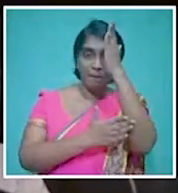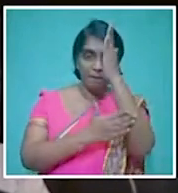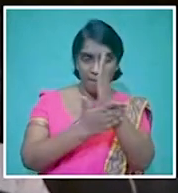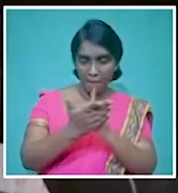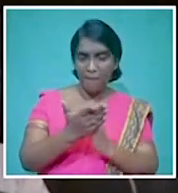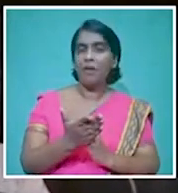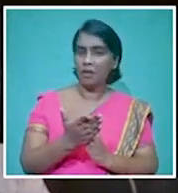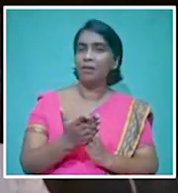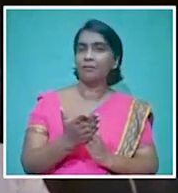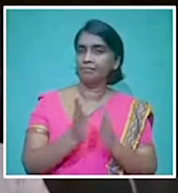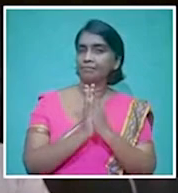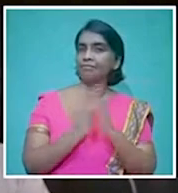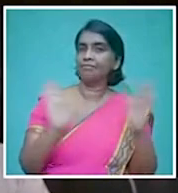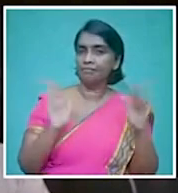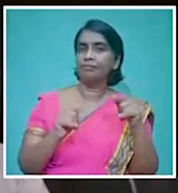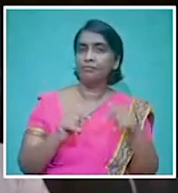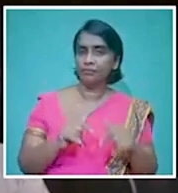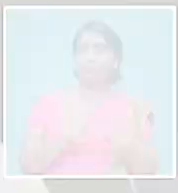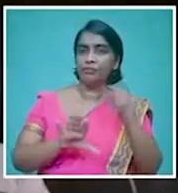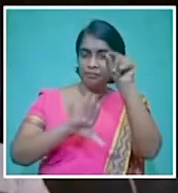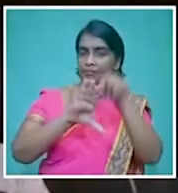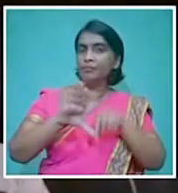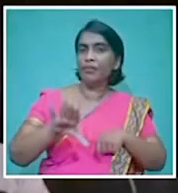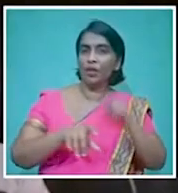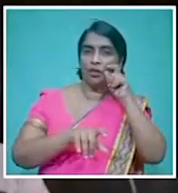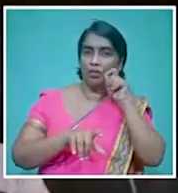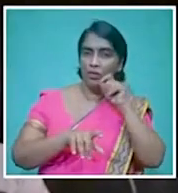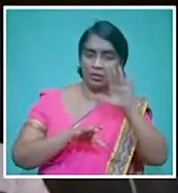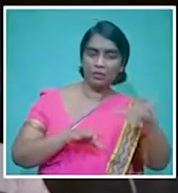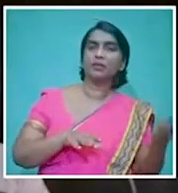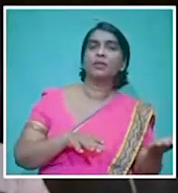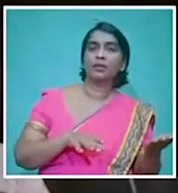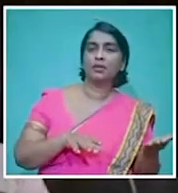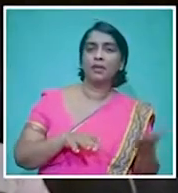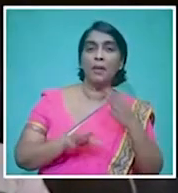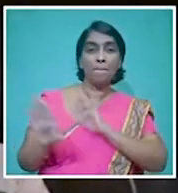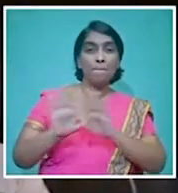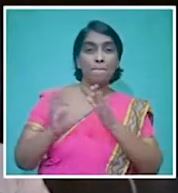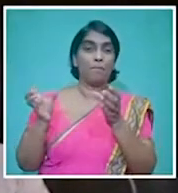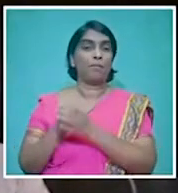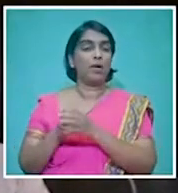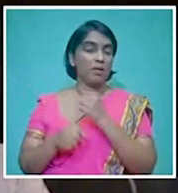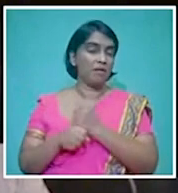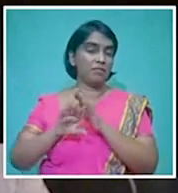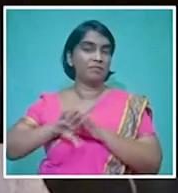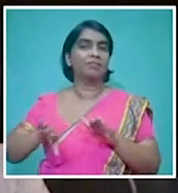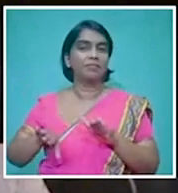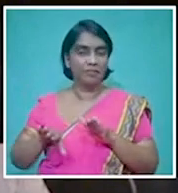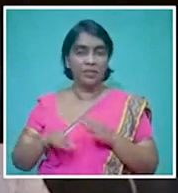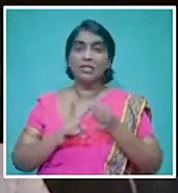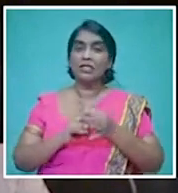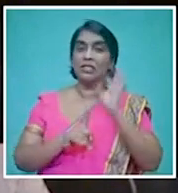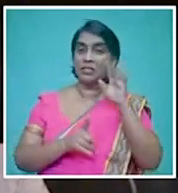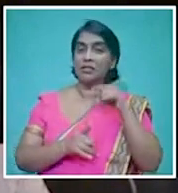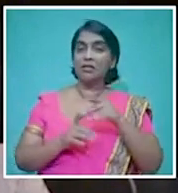දැන් හොඳටම ඔහු ඇඳිමින් යන්නේ ජනතාව ඉන්නවා එක පැත්තක පාලක පන්තිය ඉන්නවා අනිත් පැත්තේ